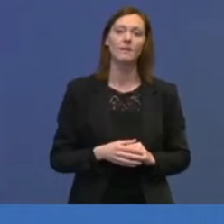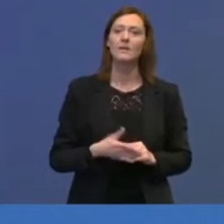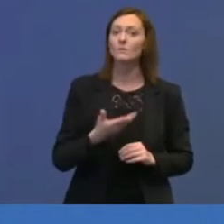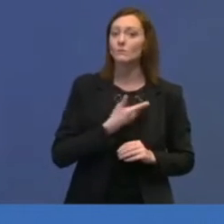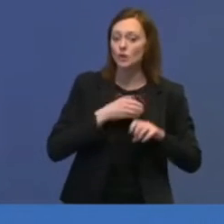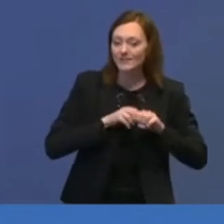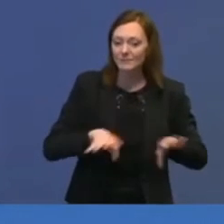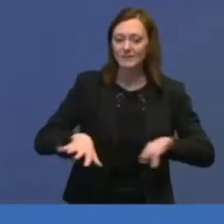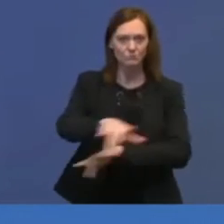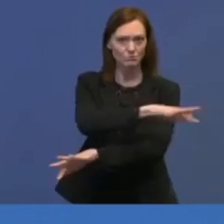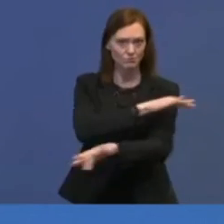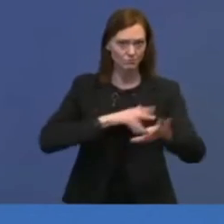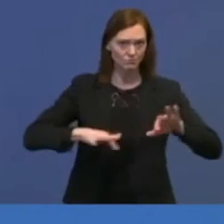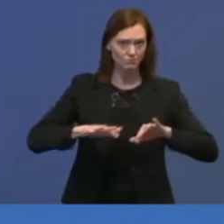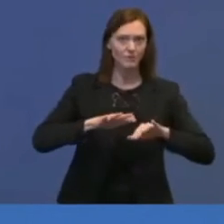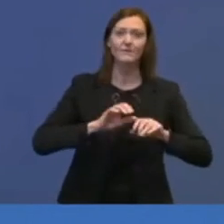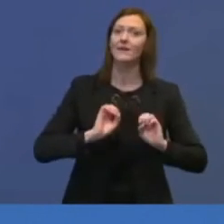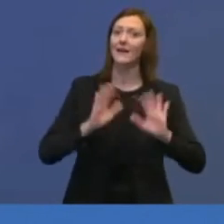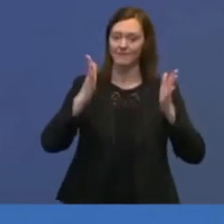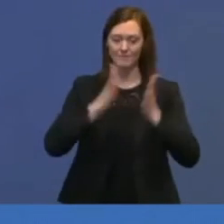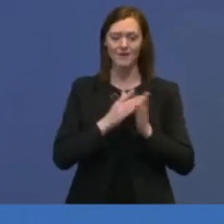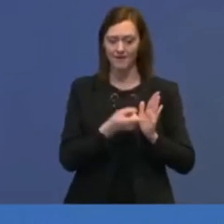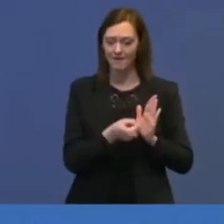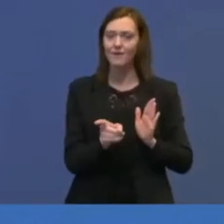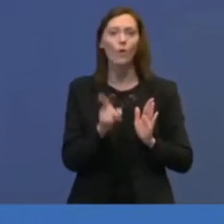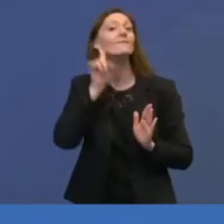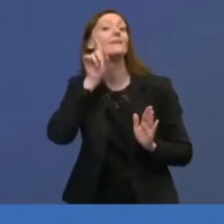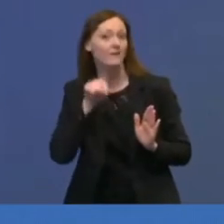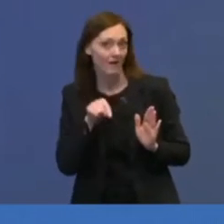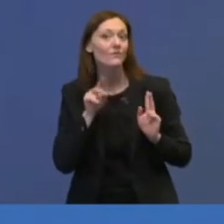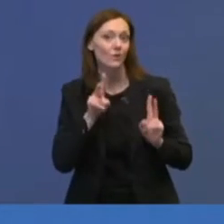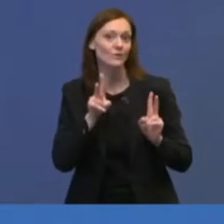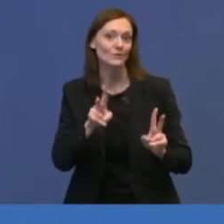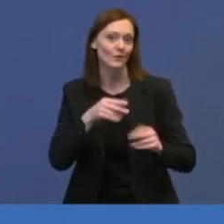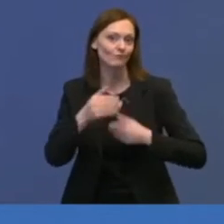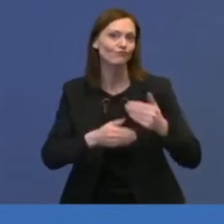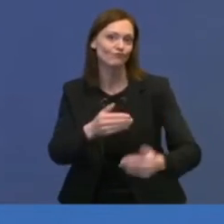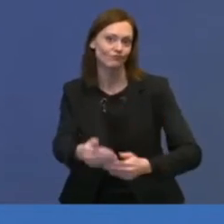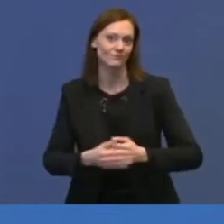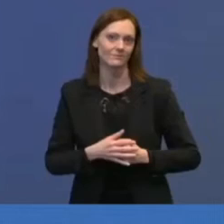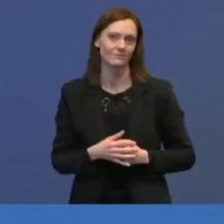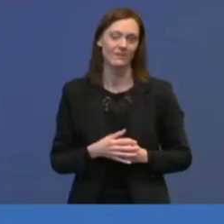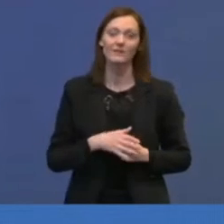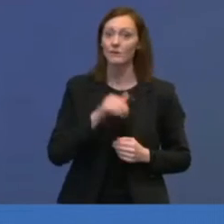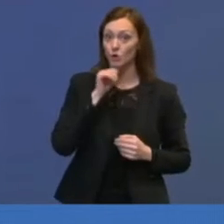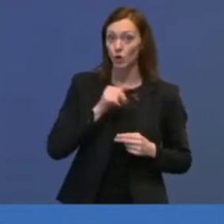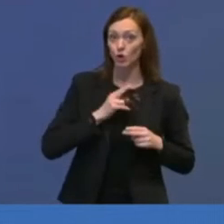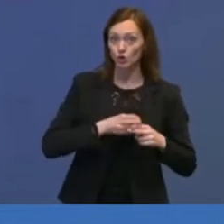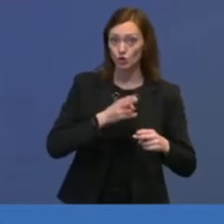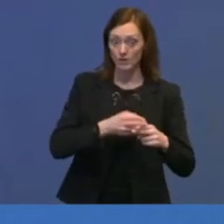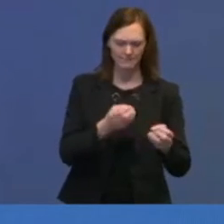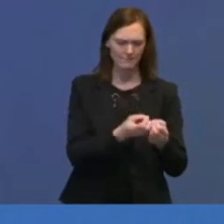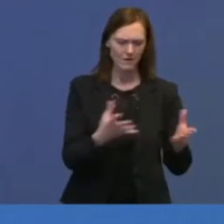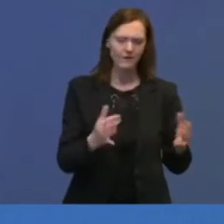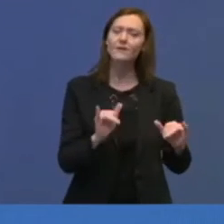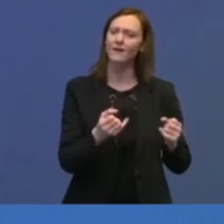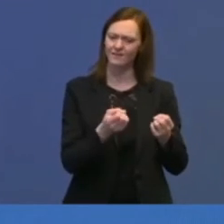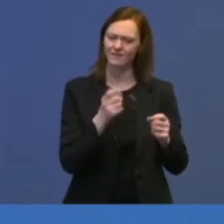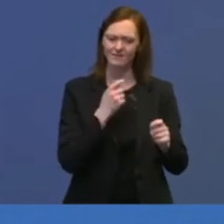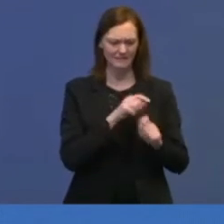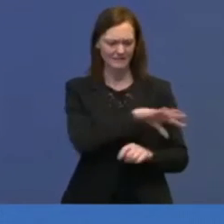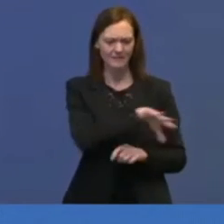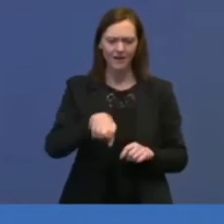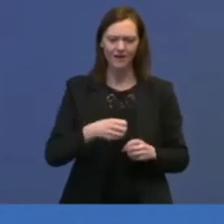isqaatsin badan oo wainula nolaan karna isqaatsin badan. Wa in la aqbalo in dad ka badinkiso